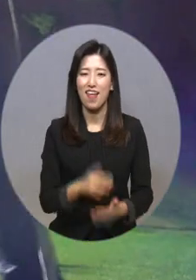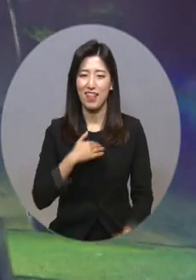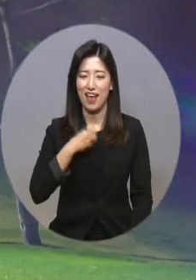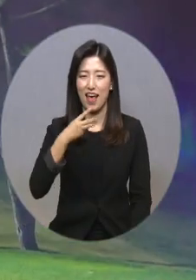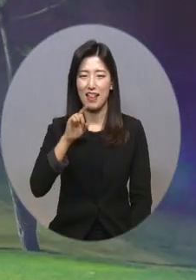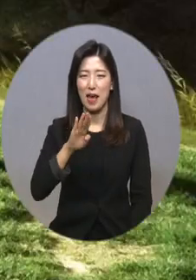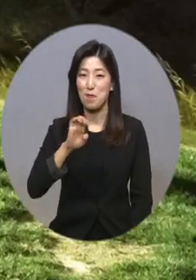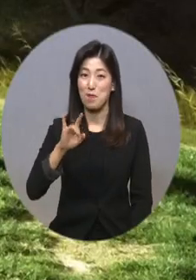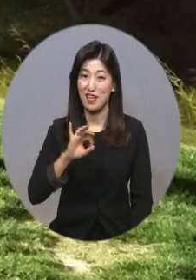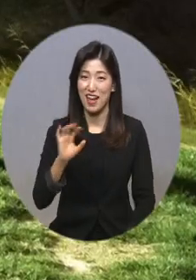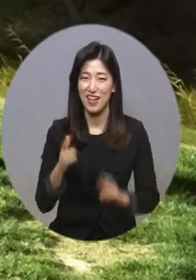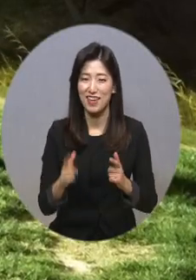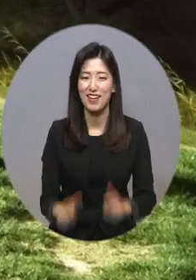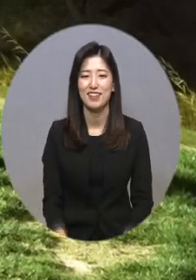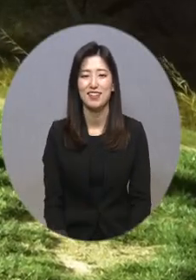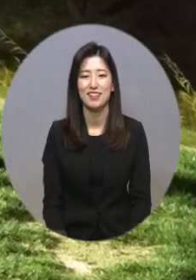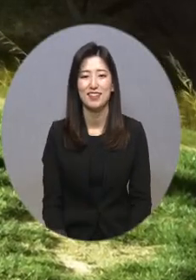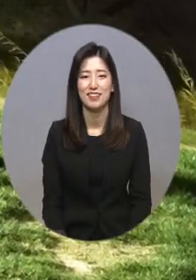마세요